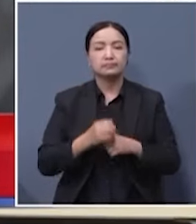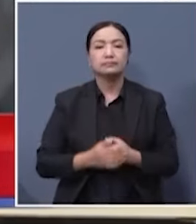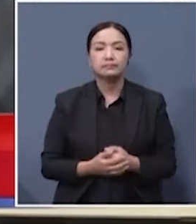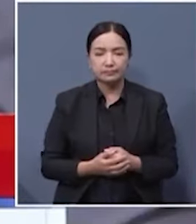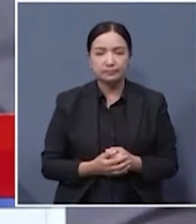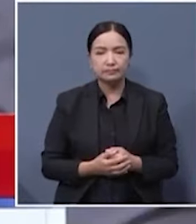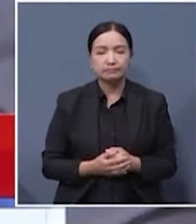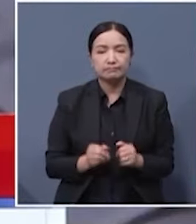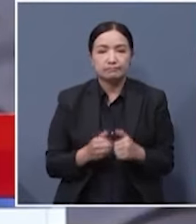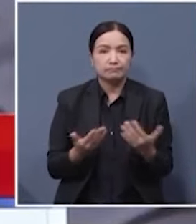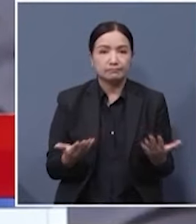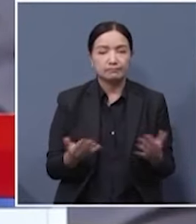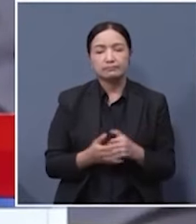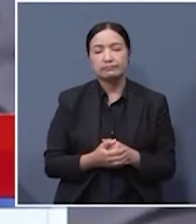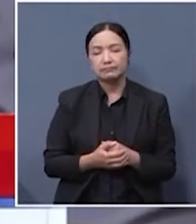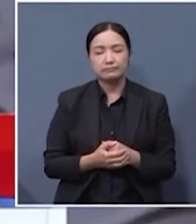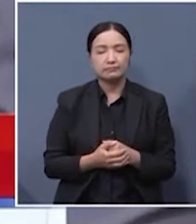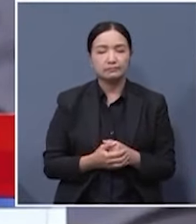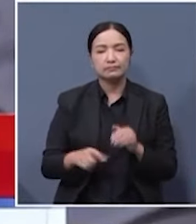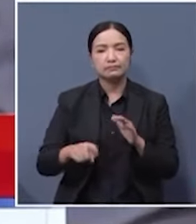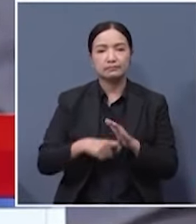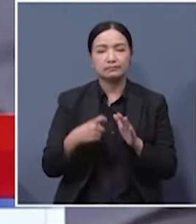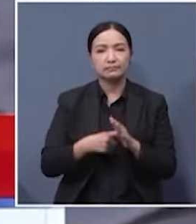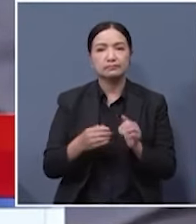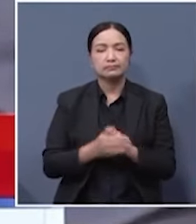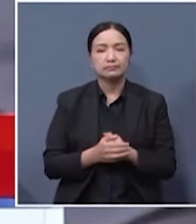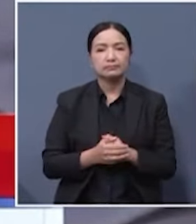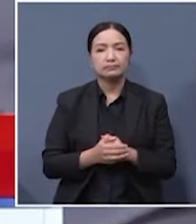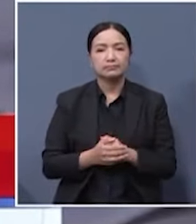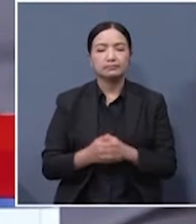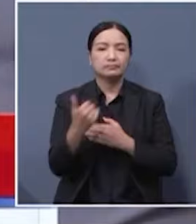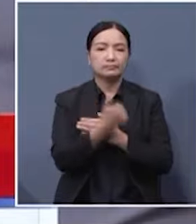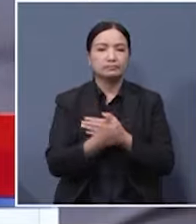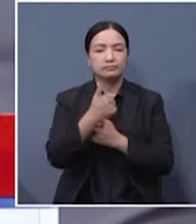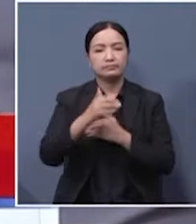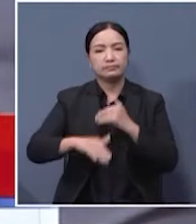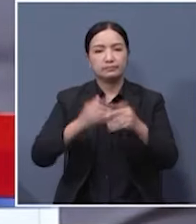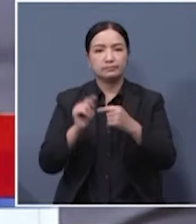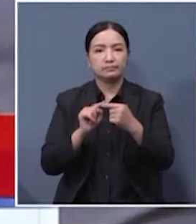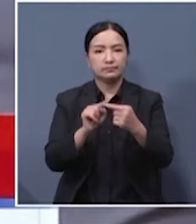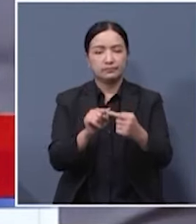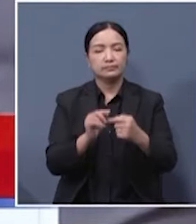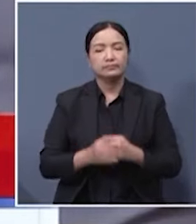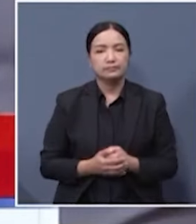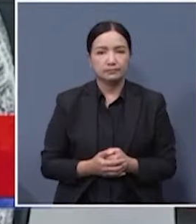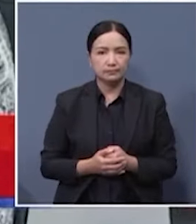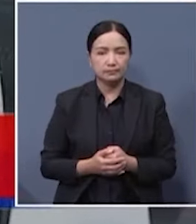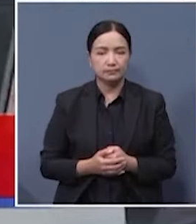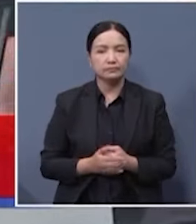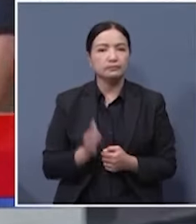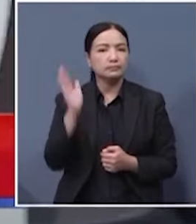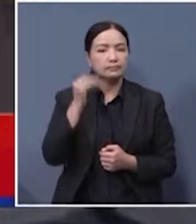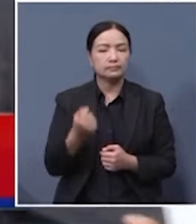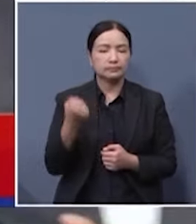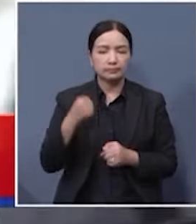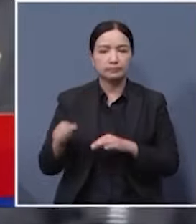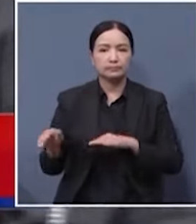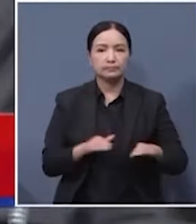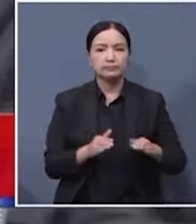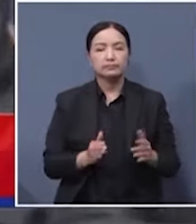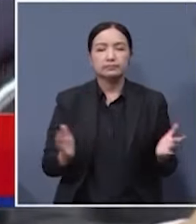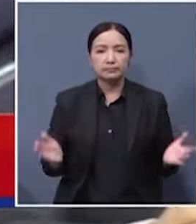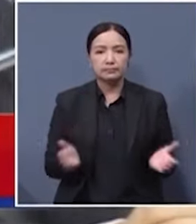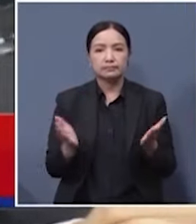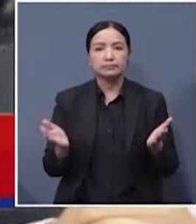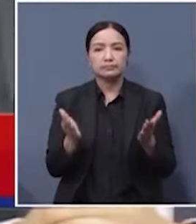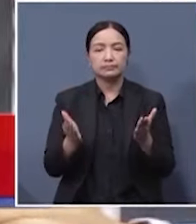านแต่ว่าอย่างไรก็ตามโดยเหตุผลที่ว่าบ้านเมืองนั้นต้องเดินหน้าต่อไปนะครับซึ่งเชื่อมั่นและก็พร้อมสนับ